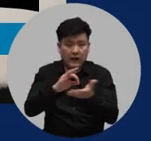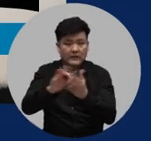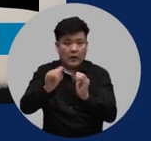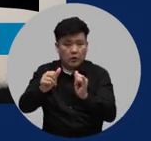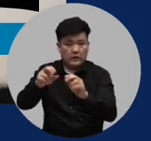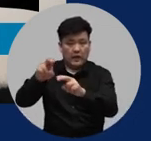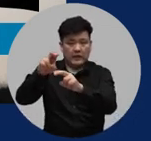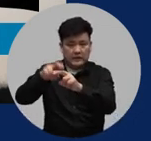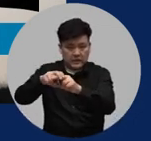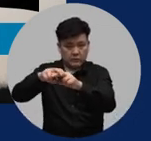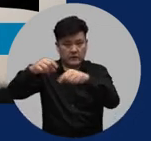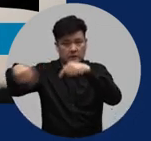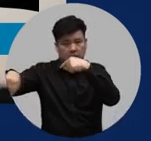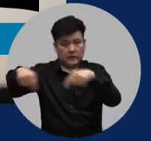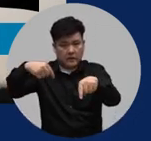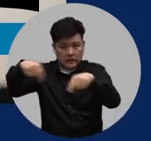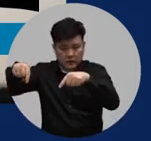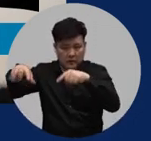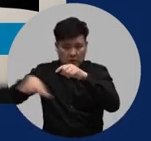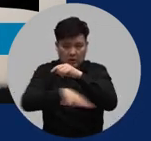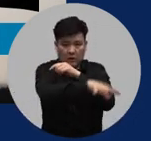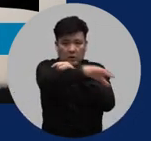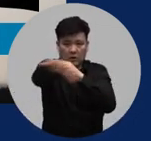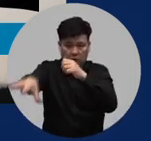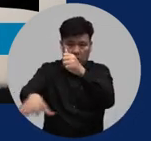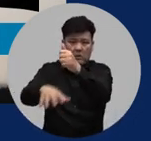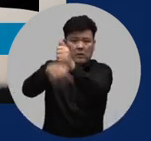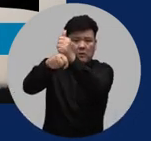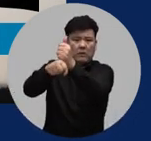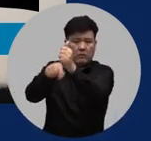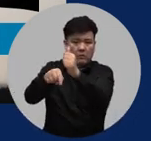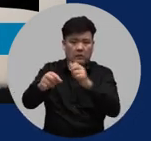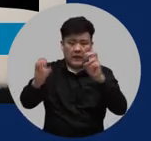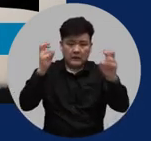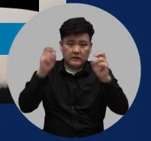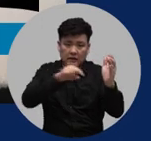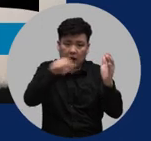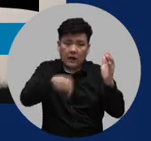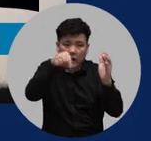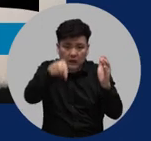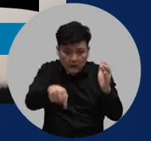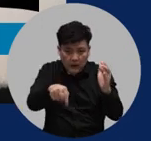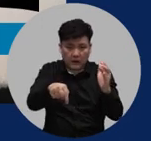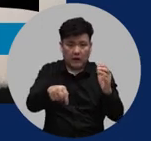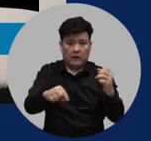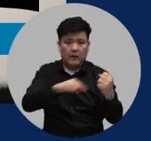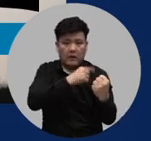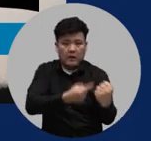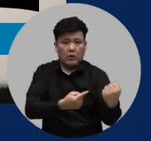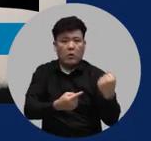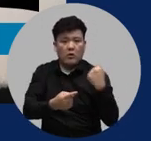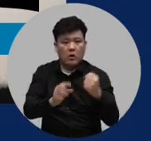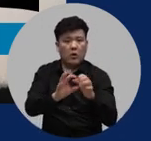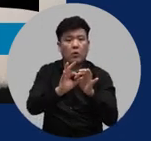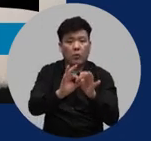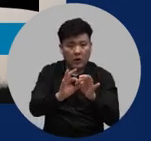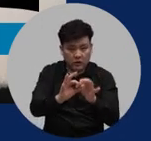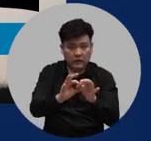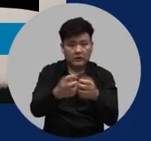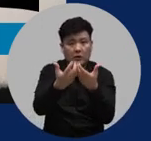지위, 명령의 범위 안에서 이루어지는 행위를 말합니다. 직장 내 다양한 권력 관계와 관련된 사례에